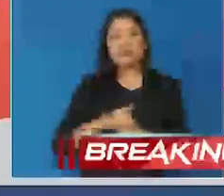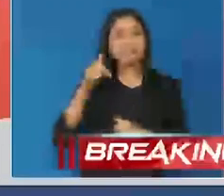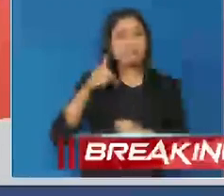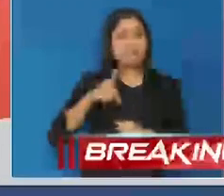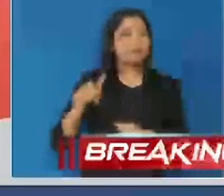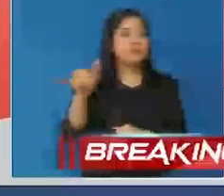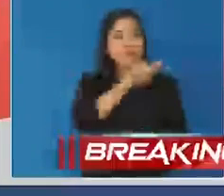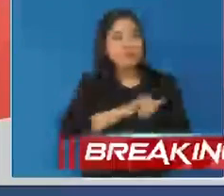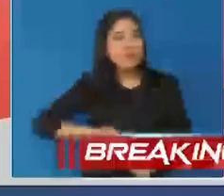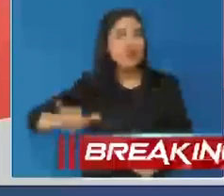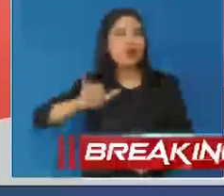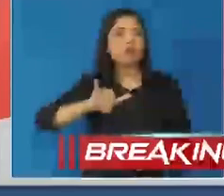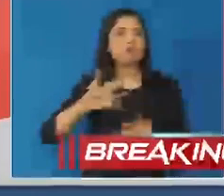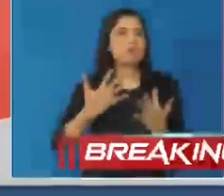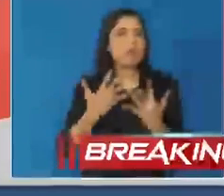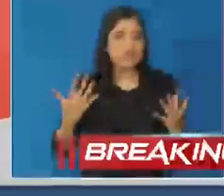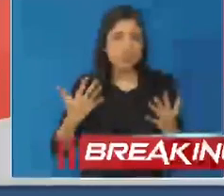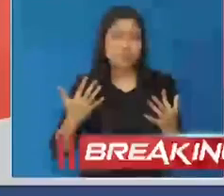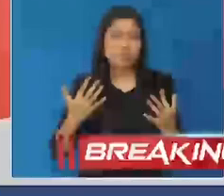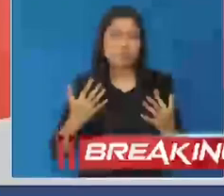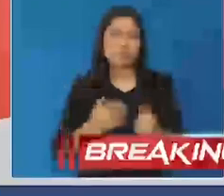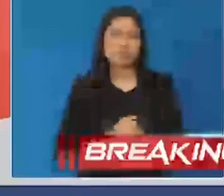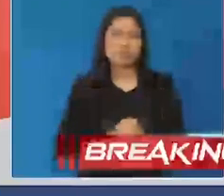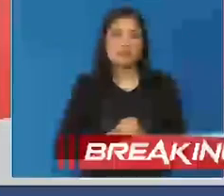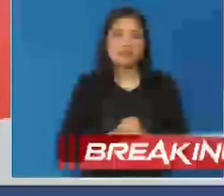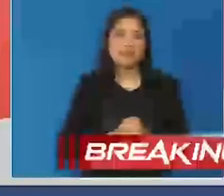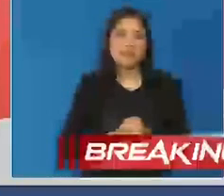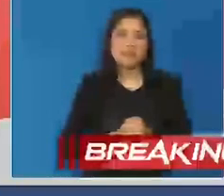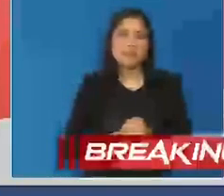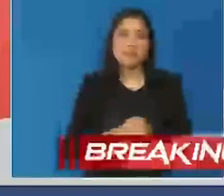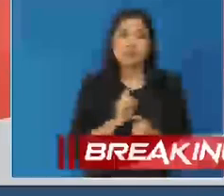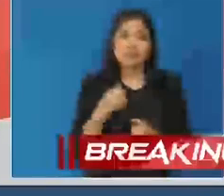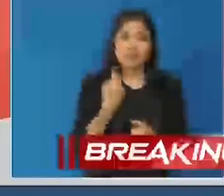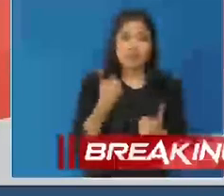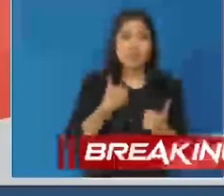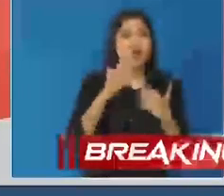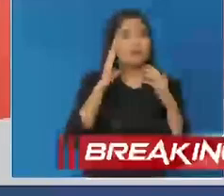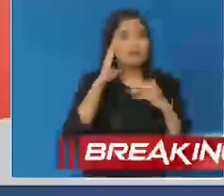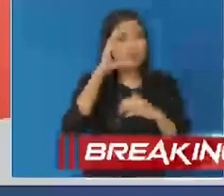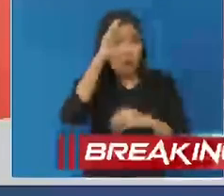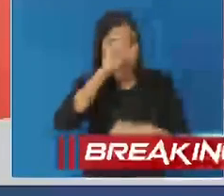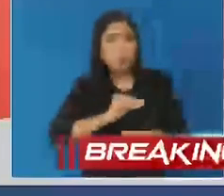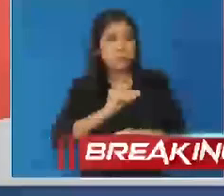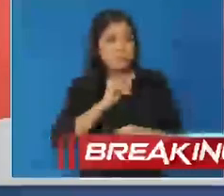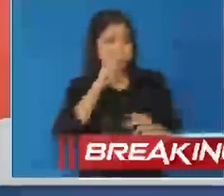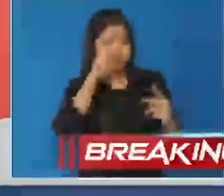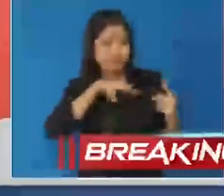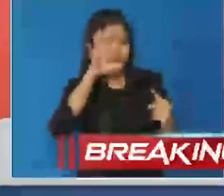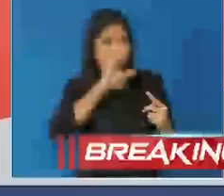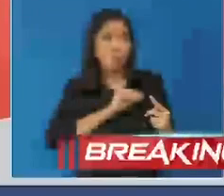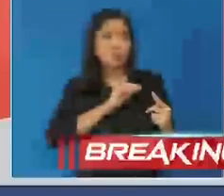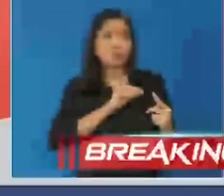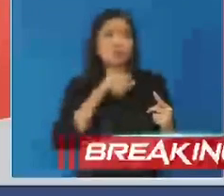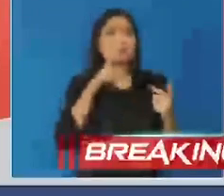tentunya agar kita bisa menemukan dan kemudian dengan cepat melaksanakan isolasi dari kasus